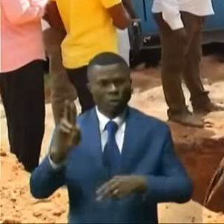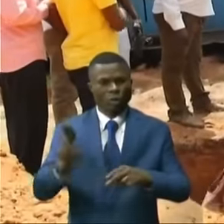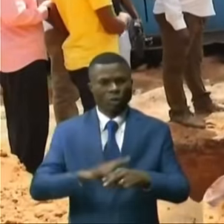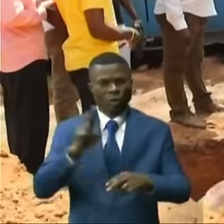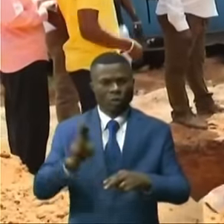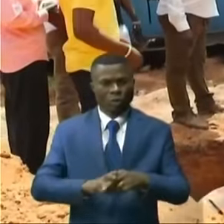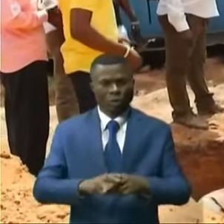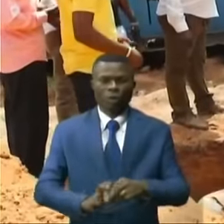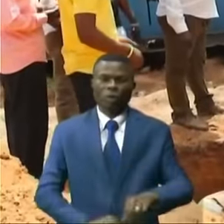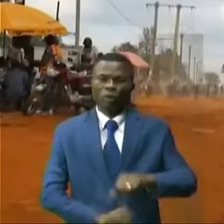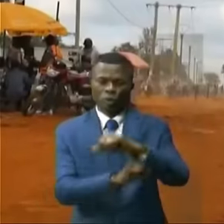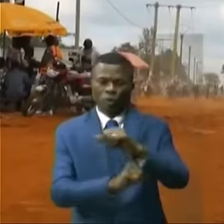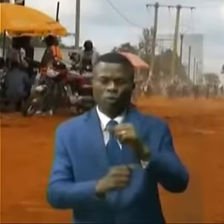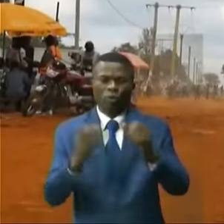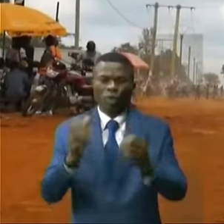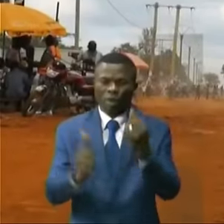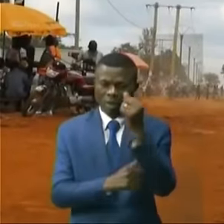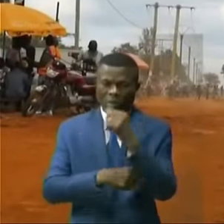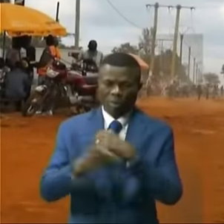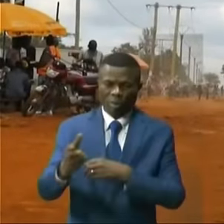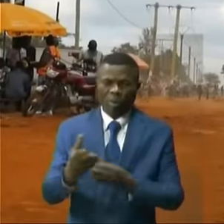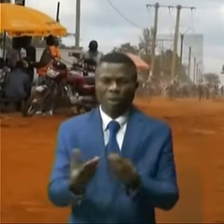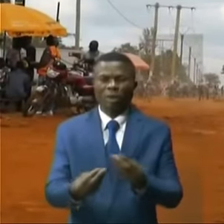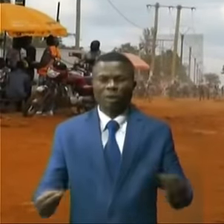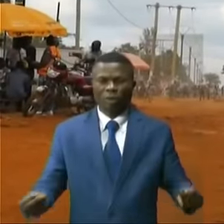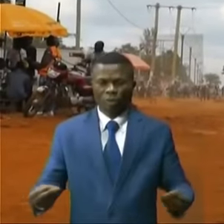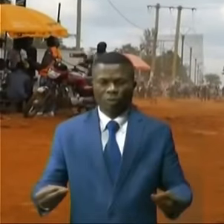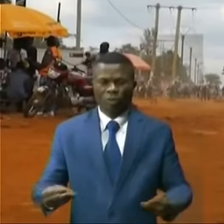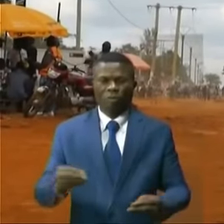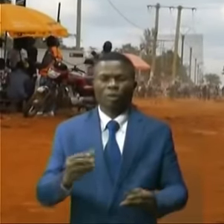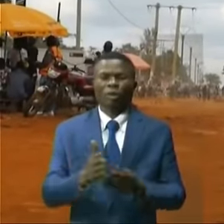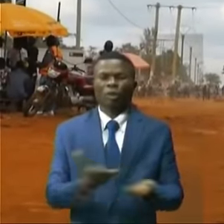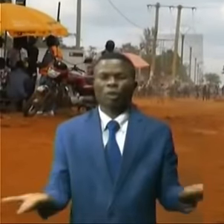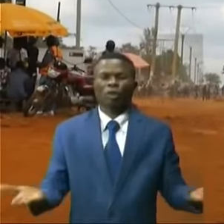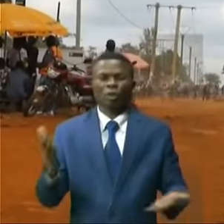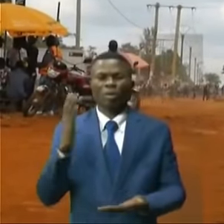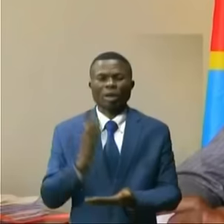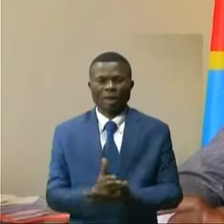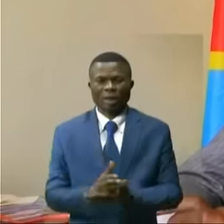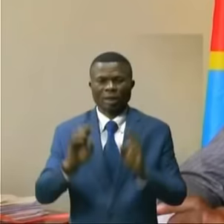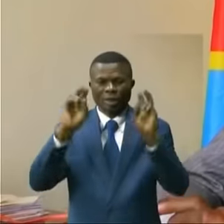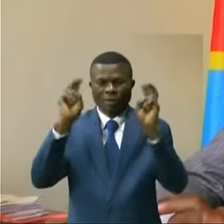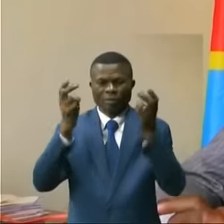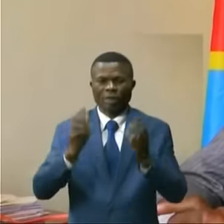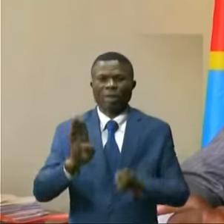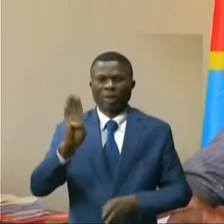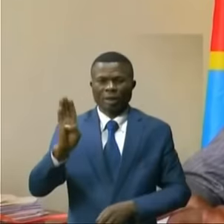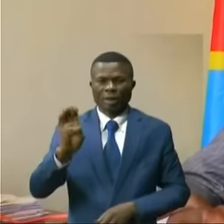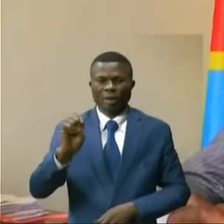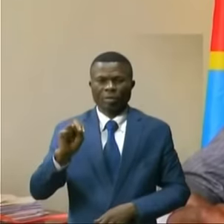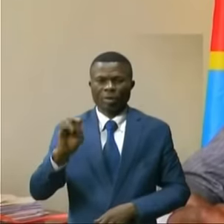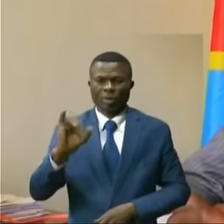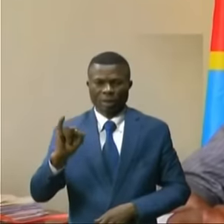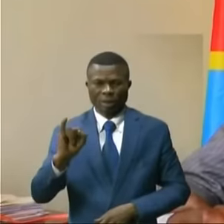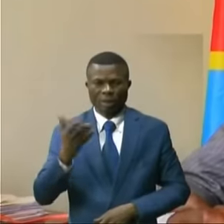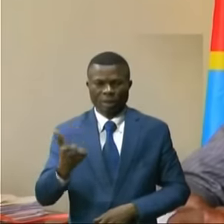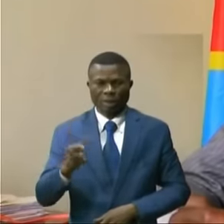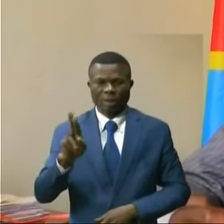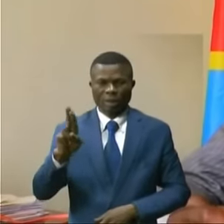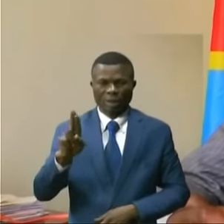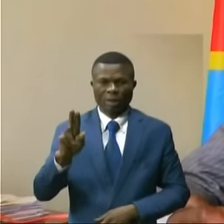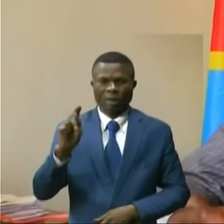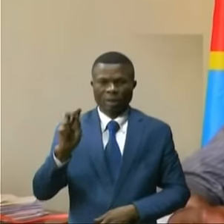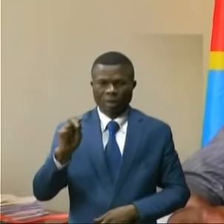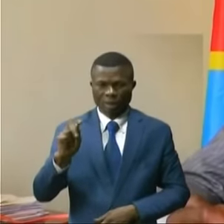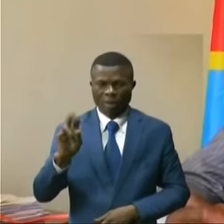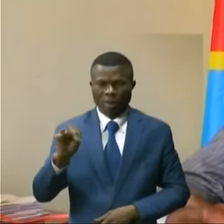une met d'œuvre locale chose qui va résorber les taux de chômage en ville de Bénin je peux dire que RTNC c'est une chaîne